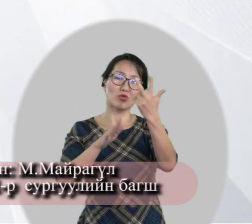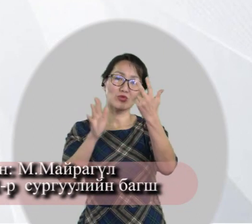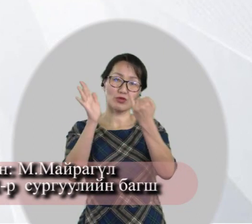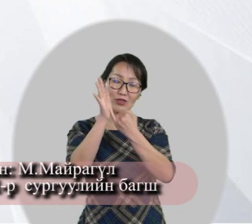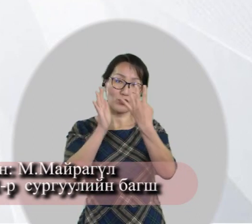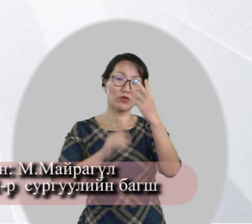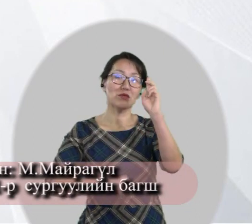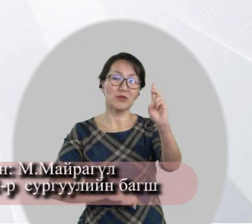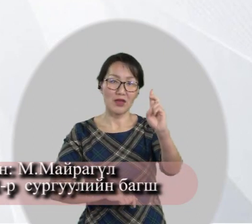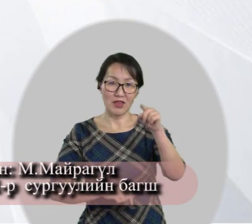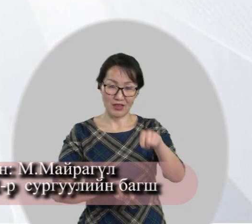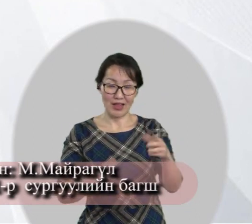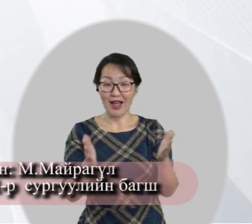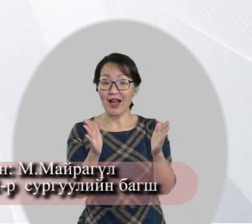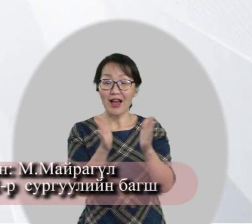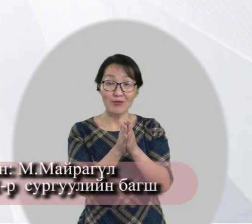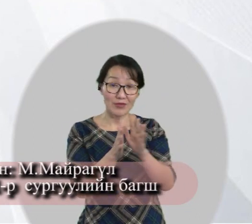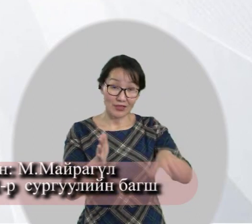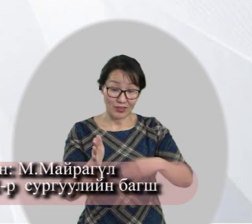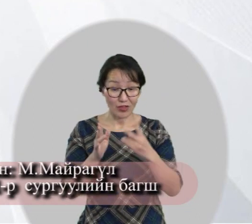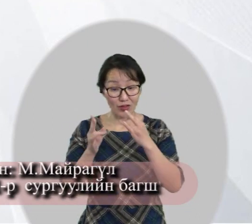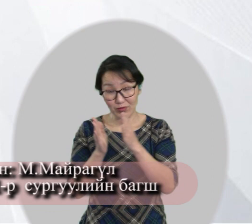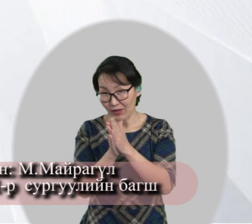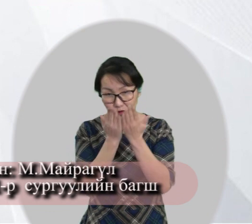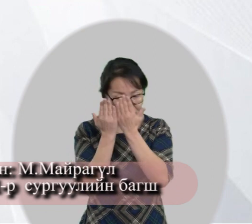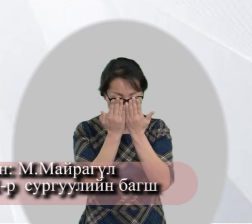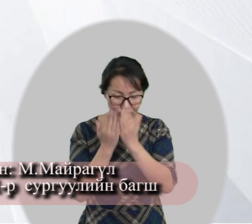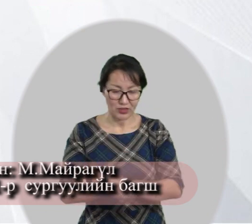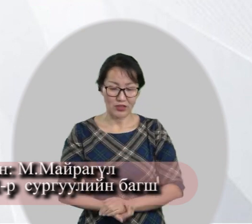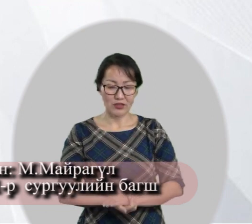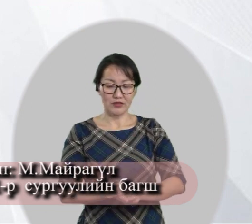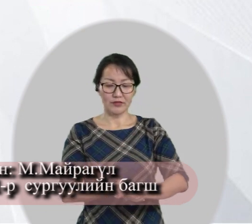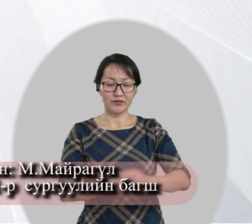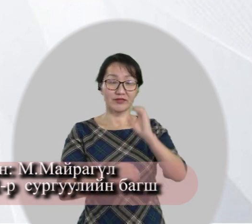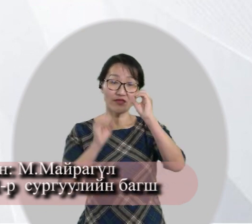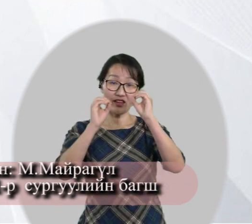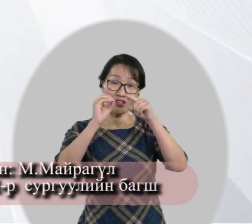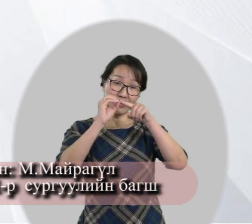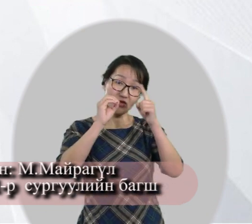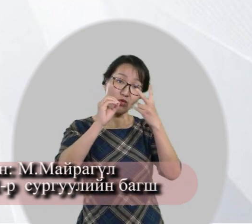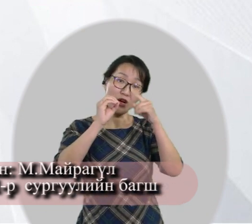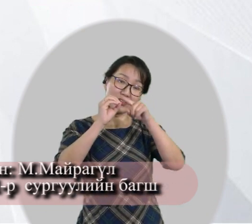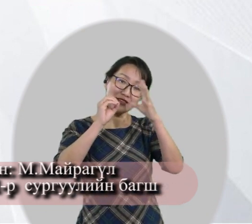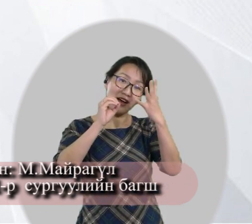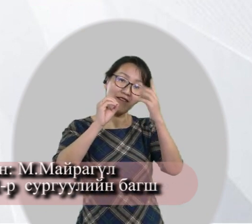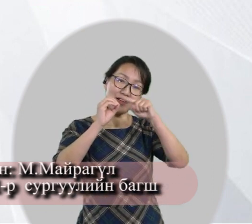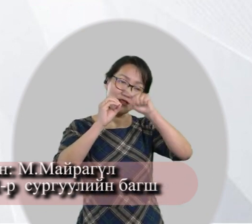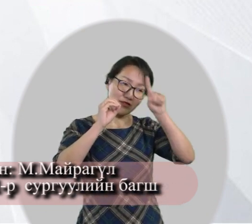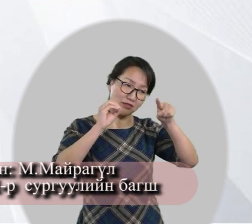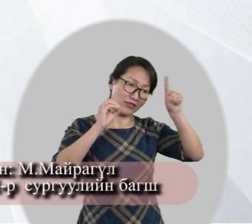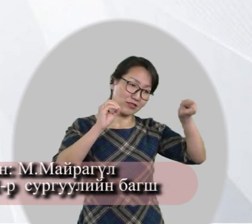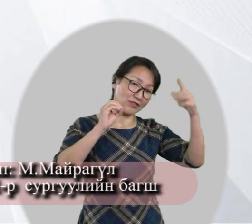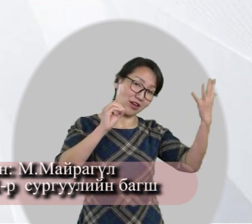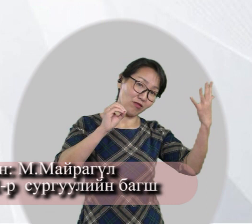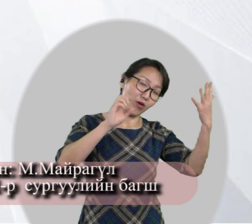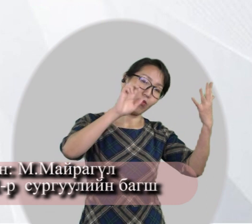басы. Бірге оқиық. 0 нүктесінен солға 5 бірлік санап,